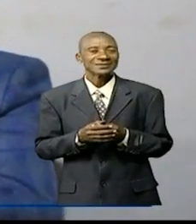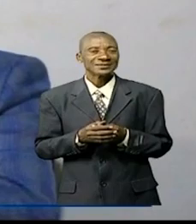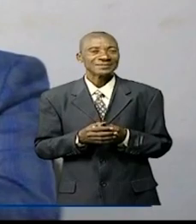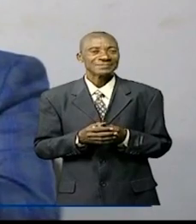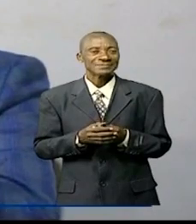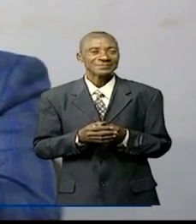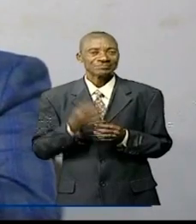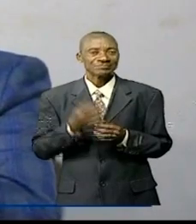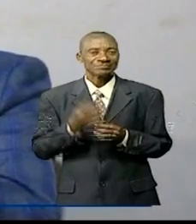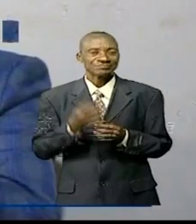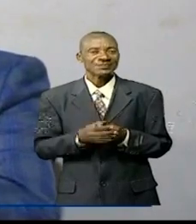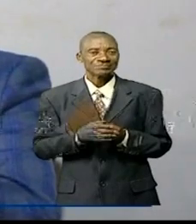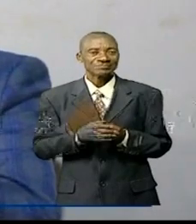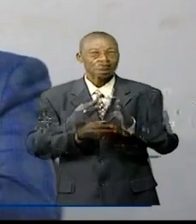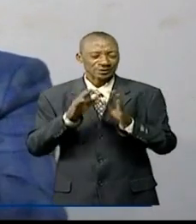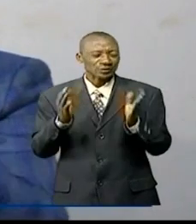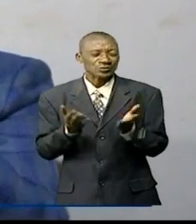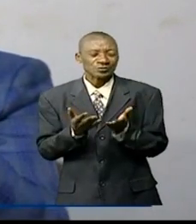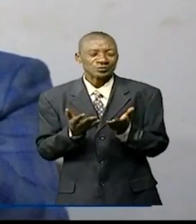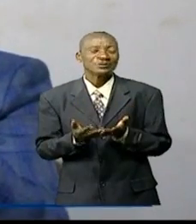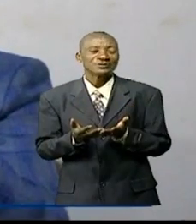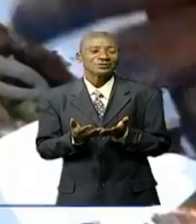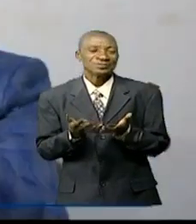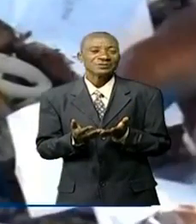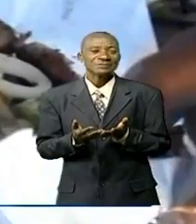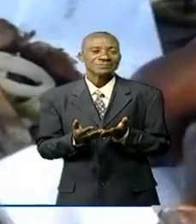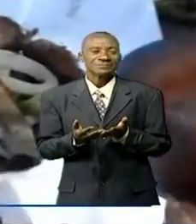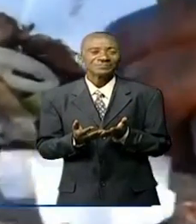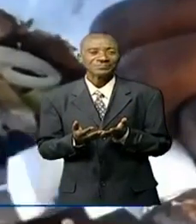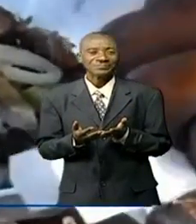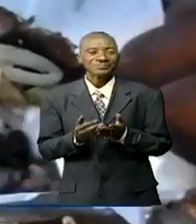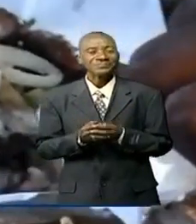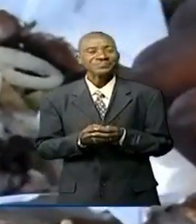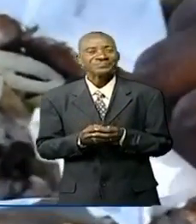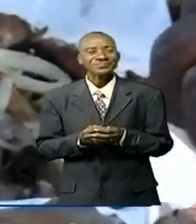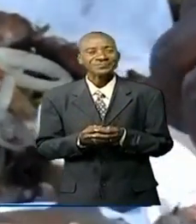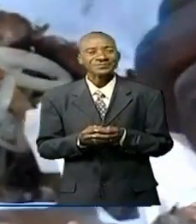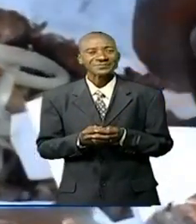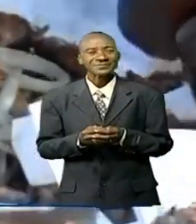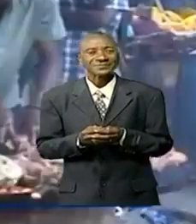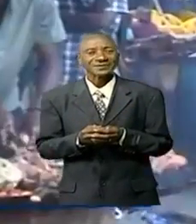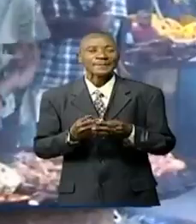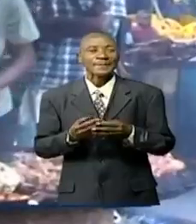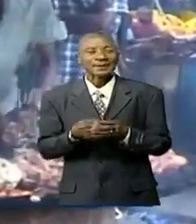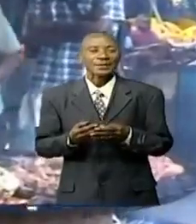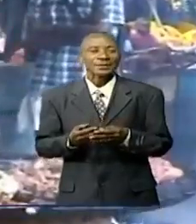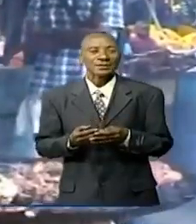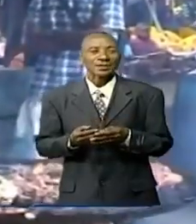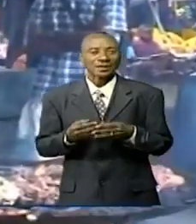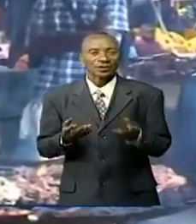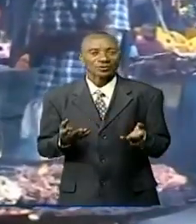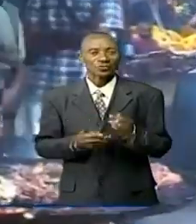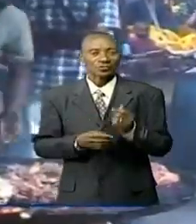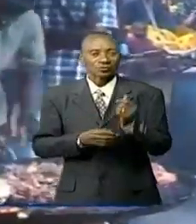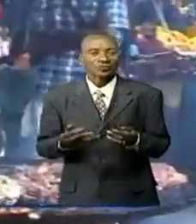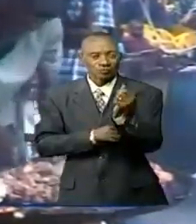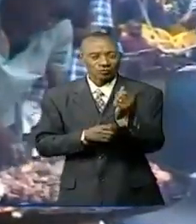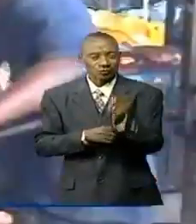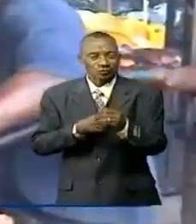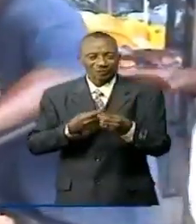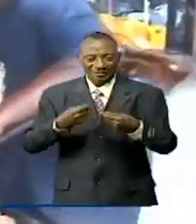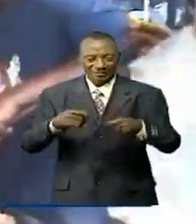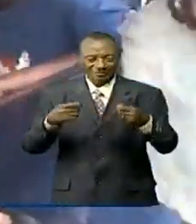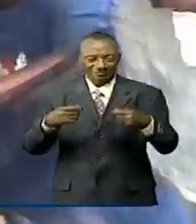pour qu'on va incinérer ça. Sans expertise requise, les tenanciers de ces points de vente de